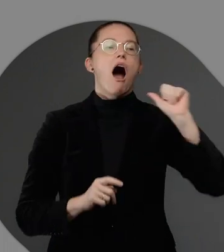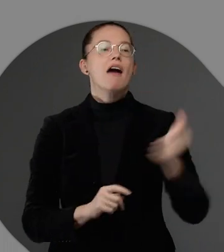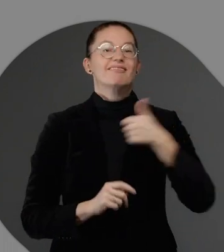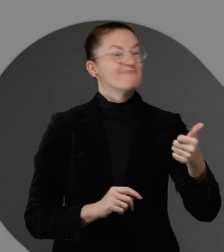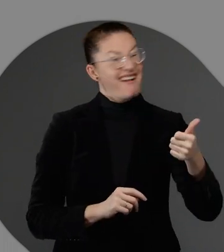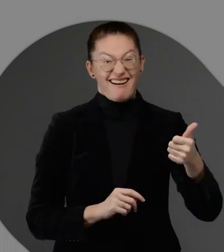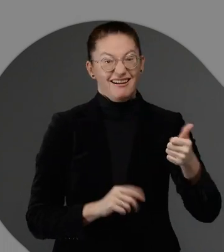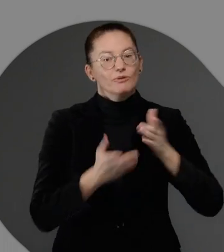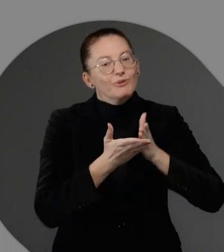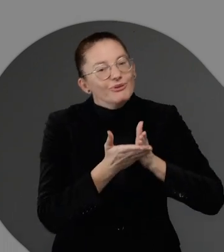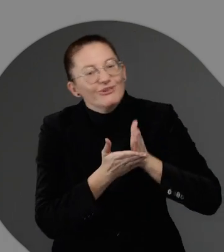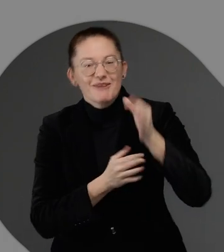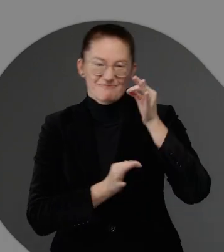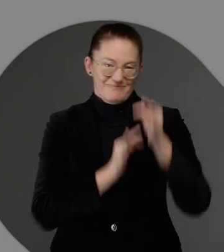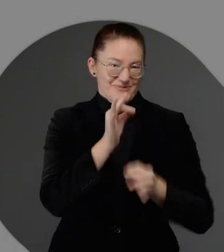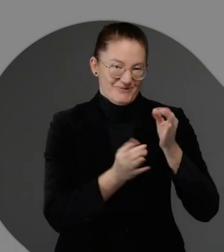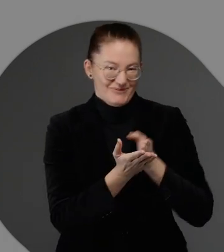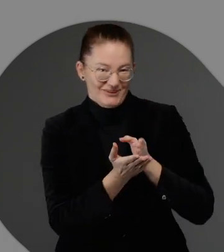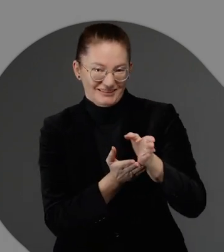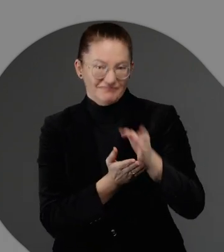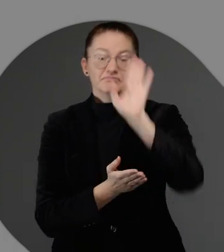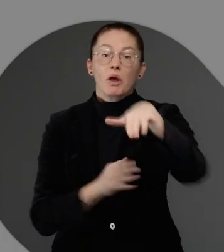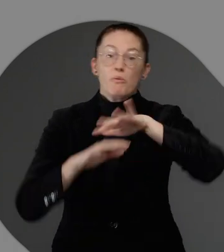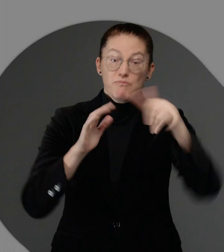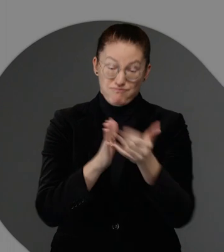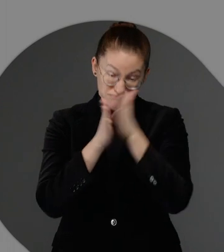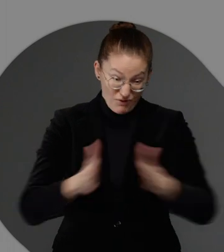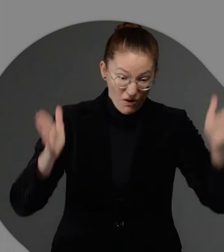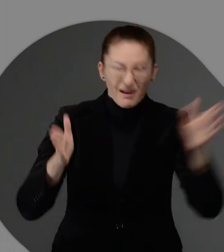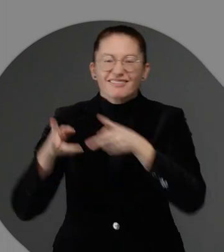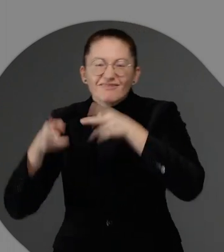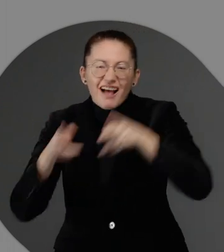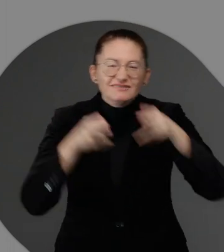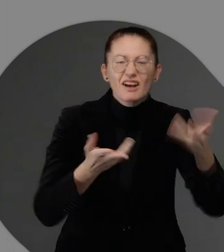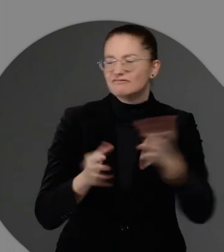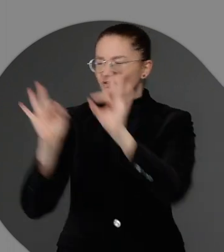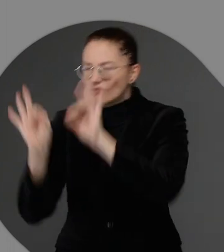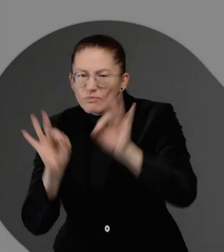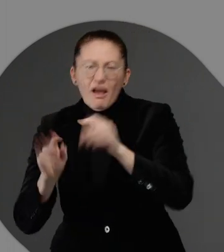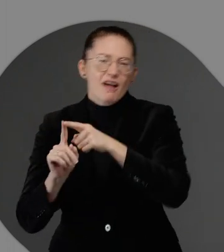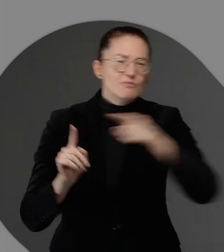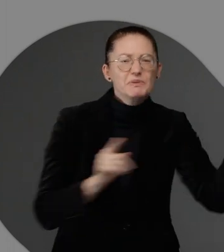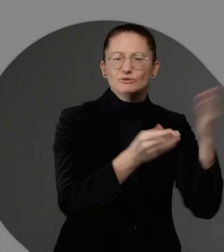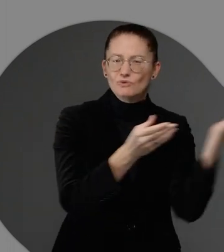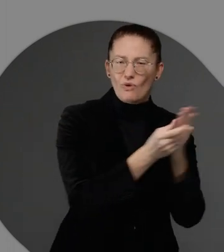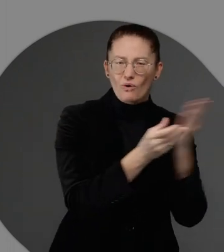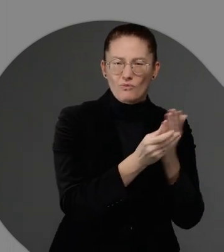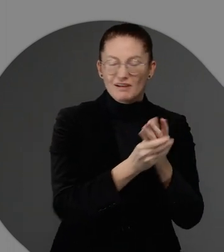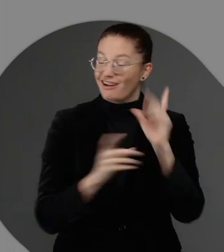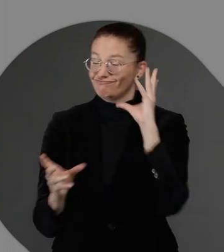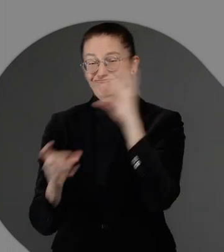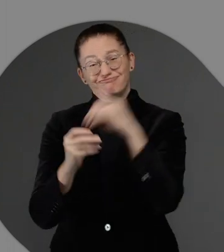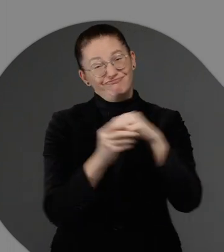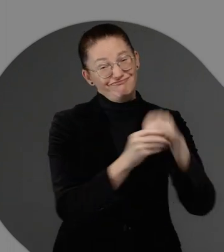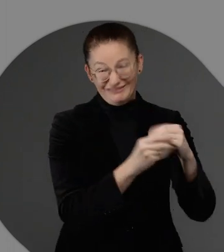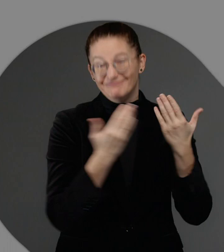ist, sondern ein Prozess. Barrierefreiheit muss in jeder Phase eines Projekts von Vorbereitung zur Dokumentation